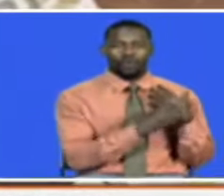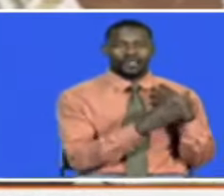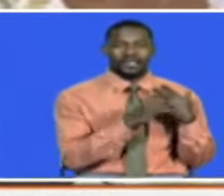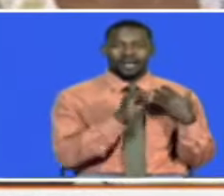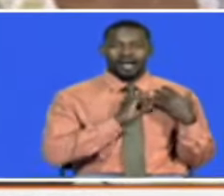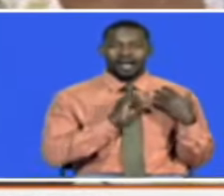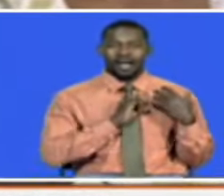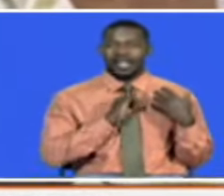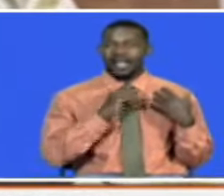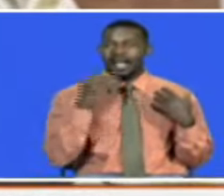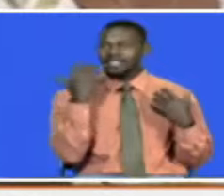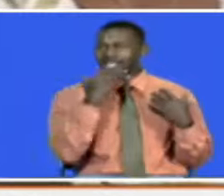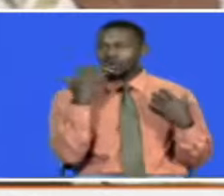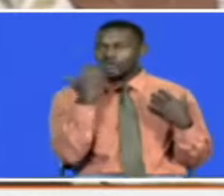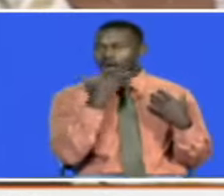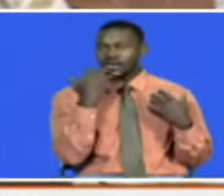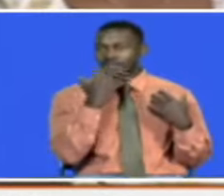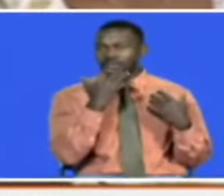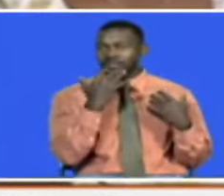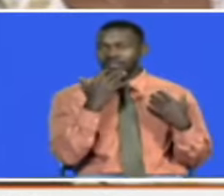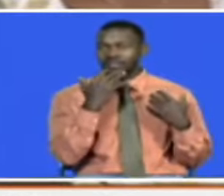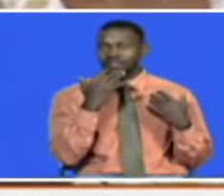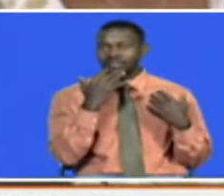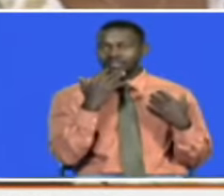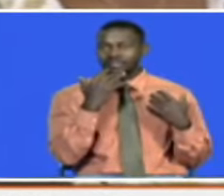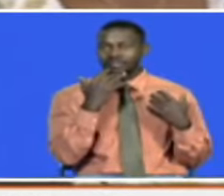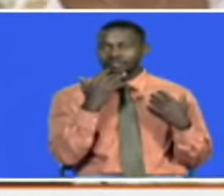I Rigathi Gachagua